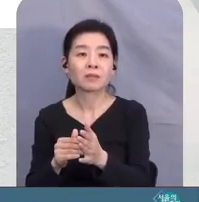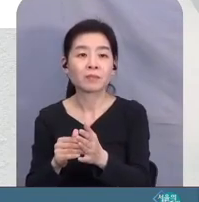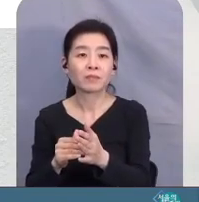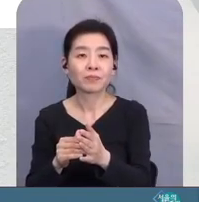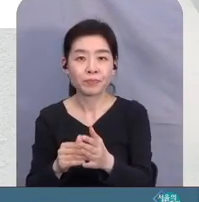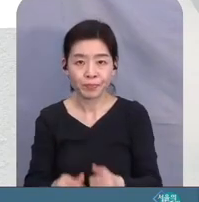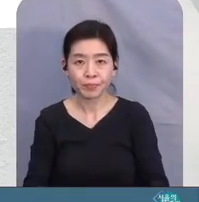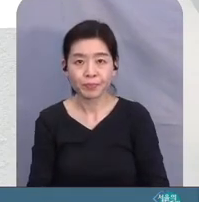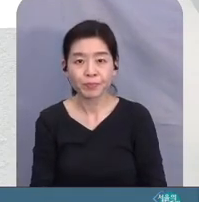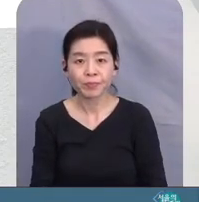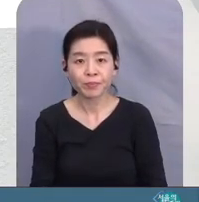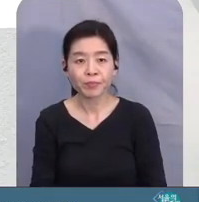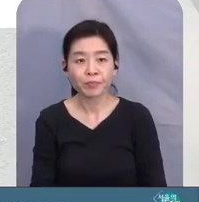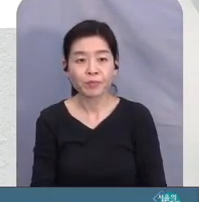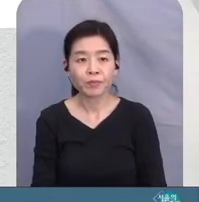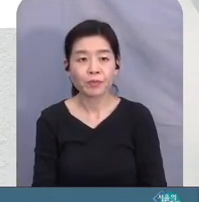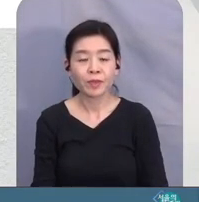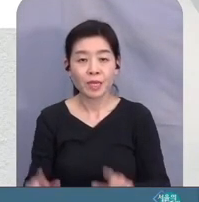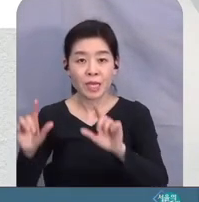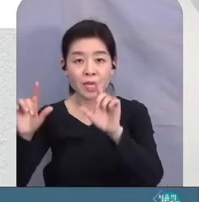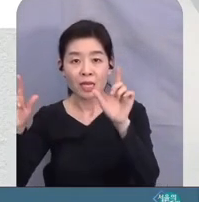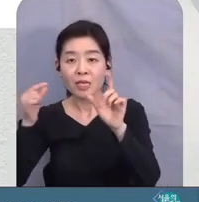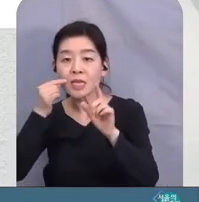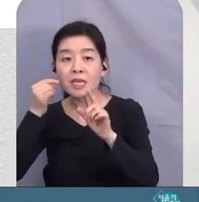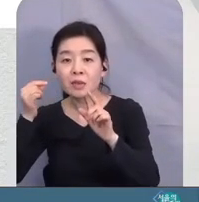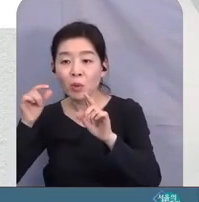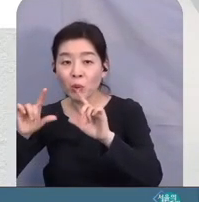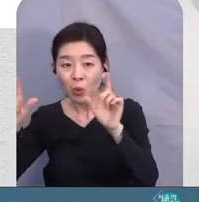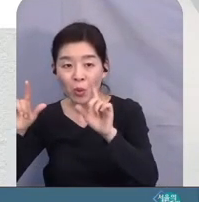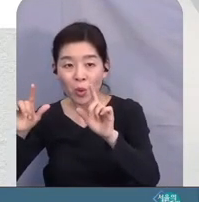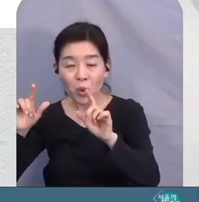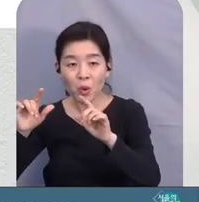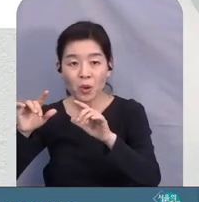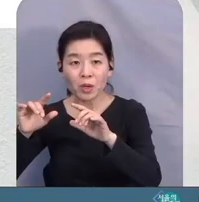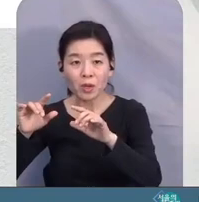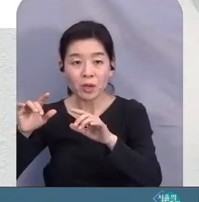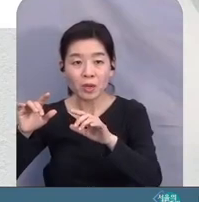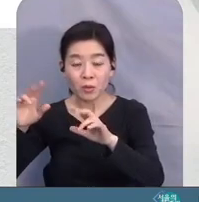테코, 동경전력, 도쿄전력 믿을 수 있습니까?